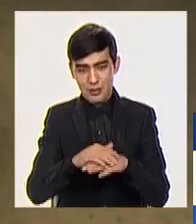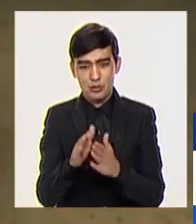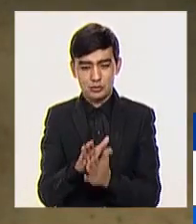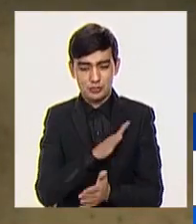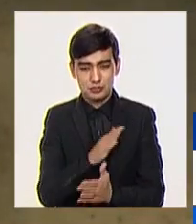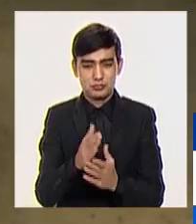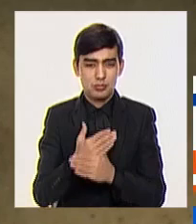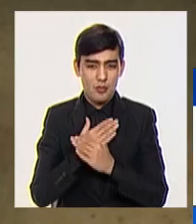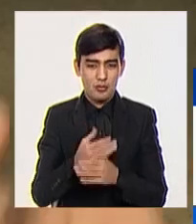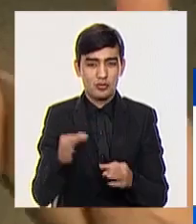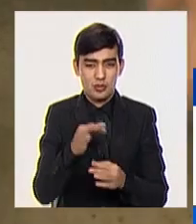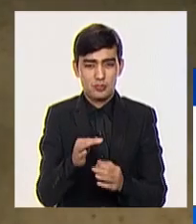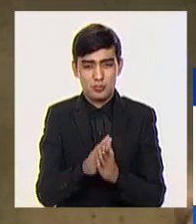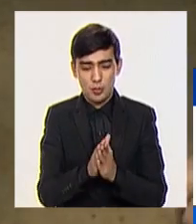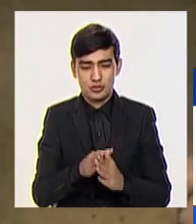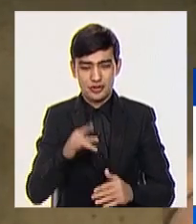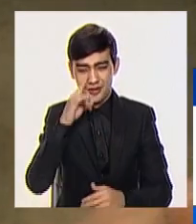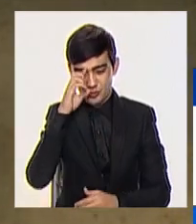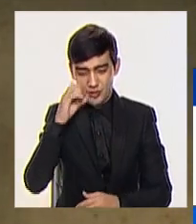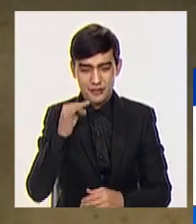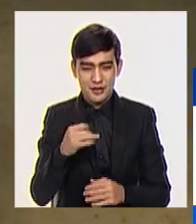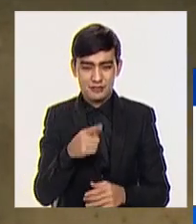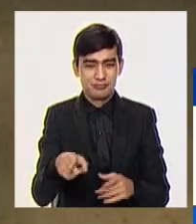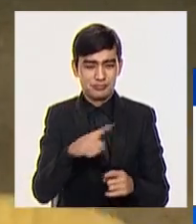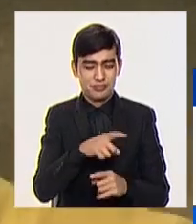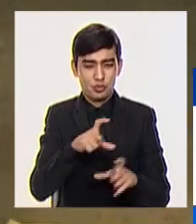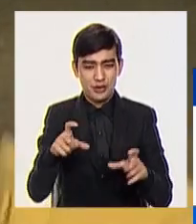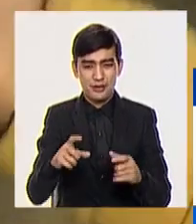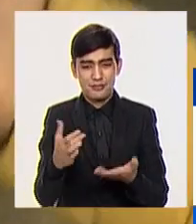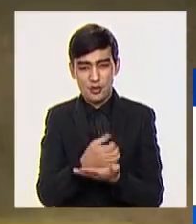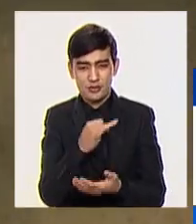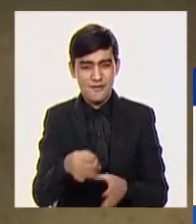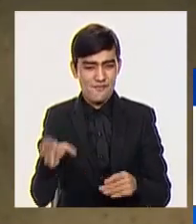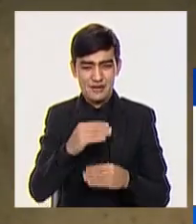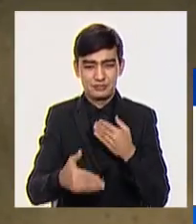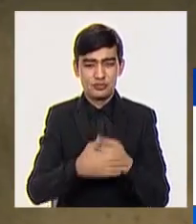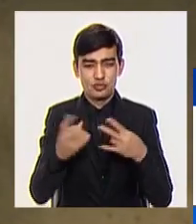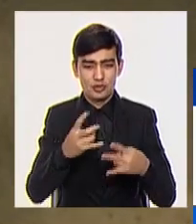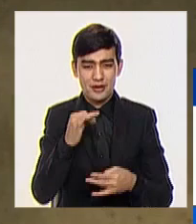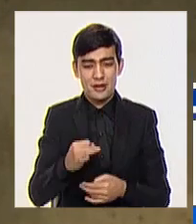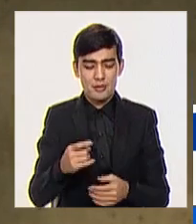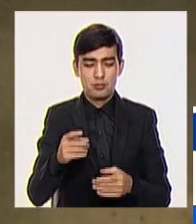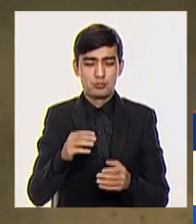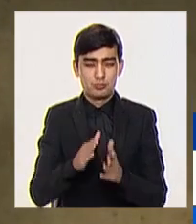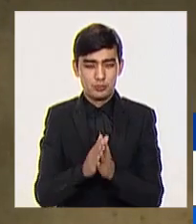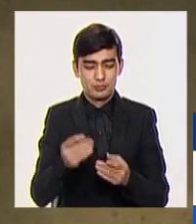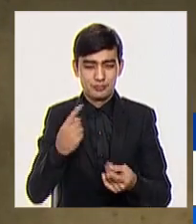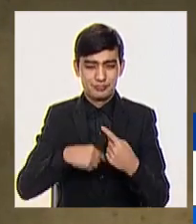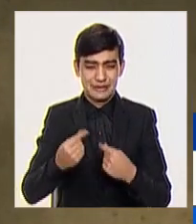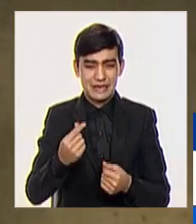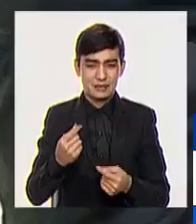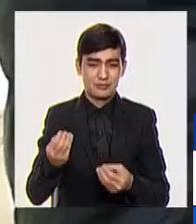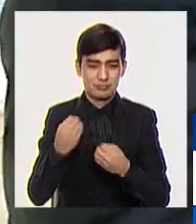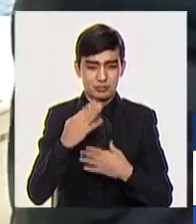Мы просим у государства помощи. Пусть найдут этих людей. Пусть каждый из них понесет наказание. Пусть вернут нам наши кровные